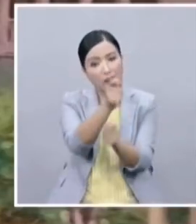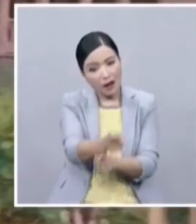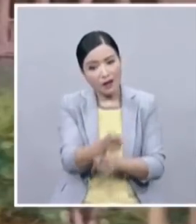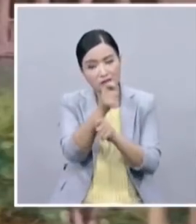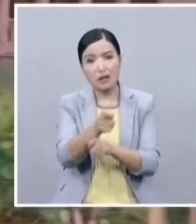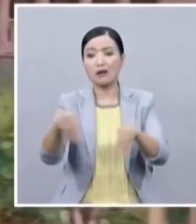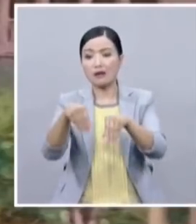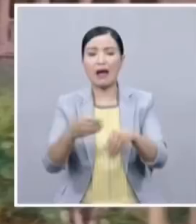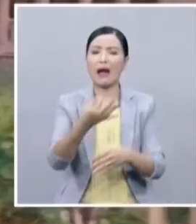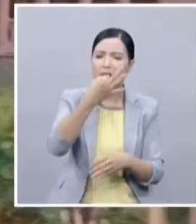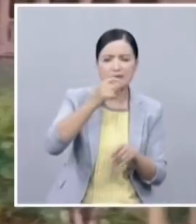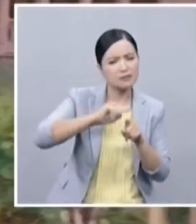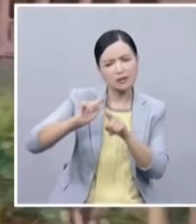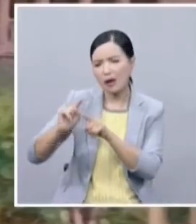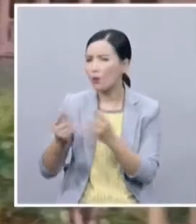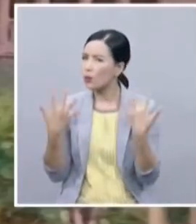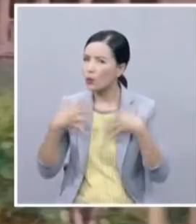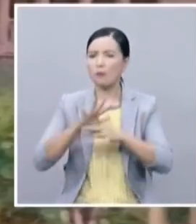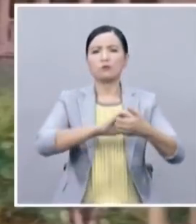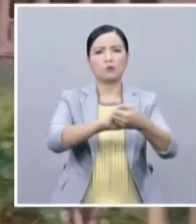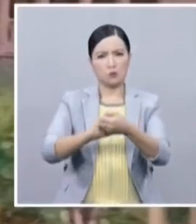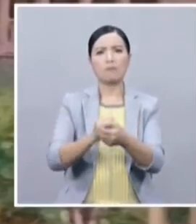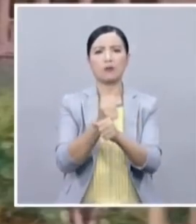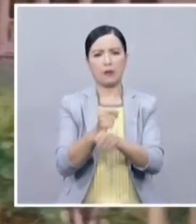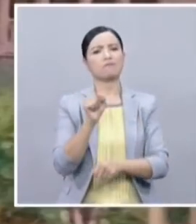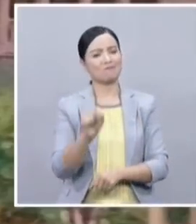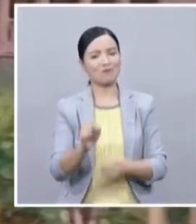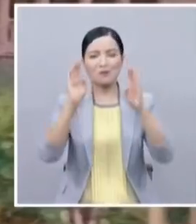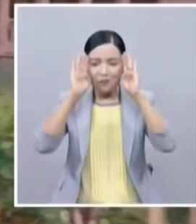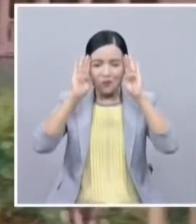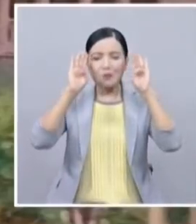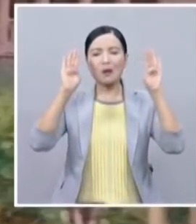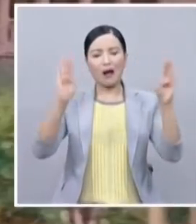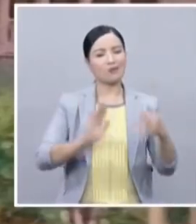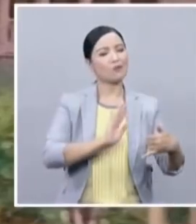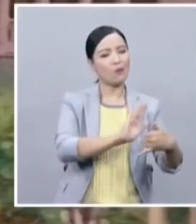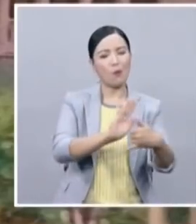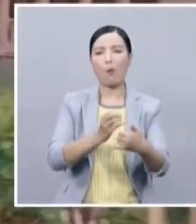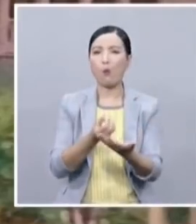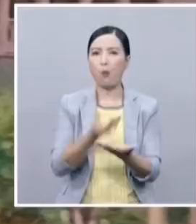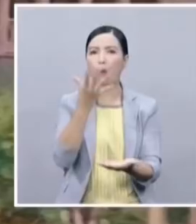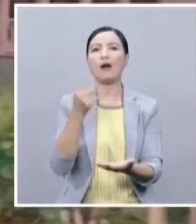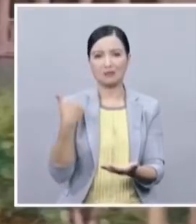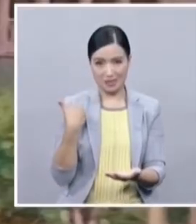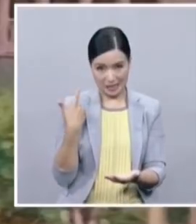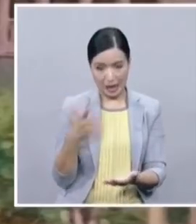ในพื้นที่หลายอาชีพนะครับทุกคนก็มีส่วนร่วมทั้งหมดนั่นแหละนั้นทุกคนก็ได้ประสบการณ์อันมีค่าไปแล้ว